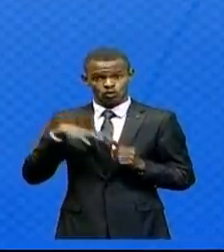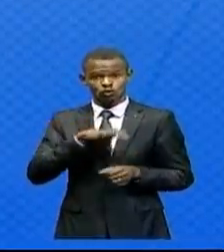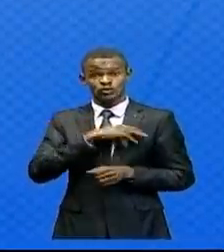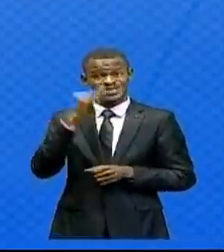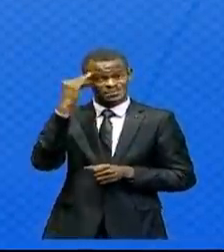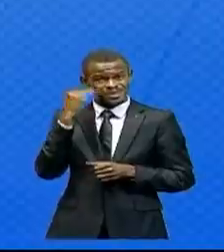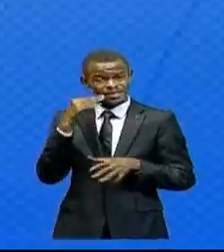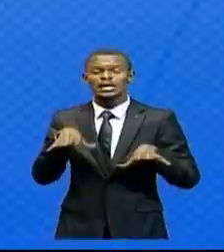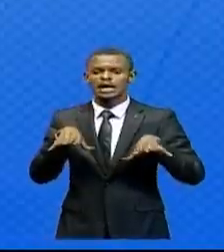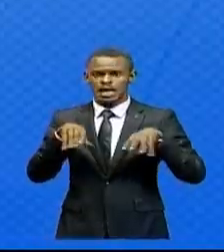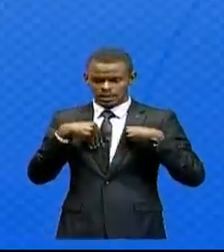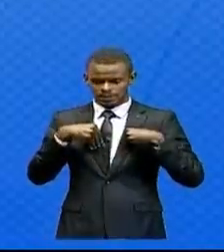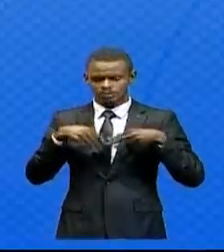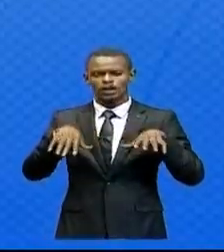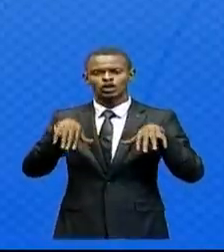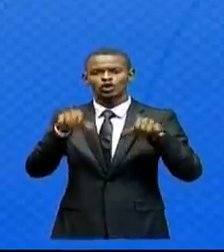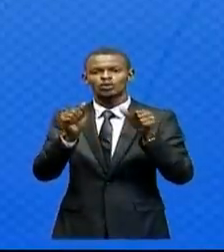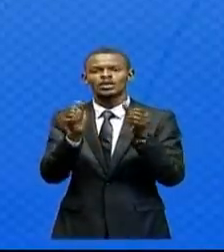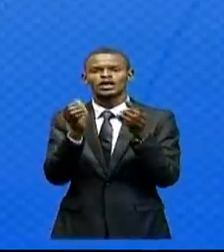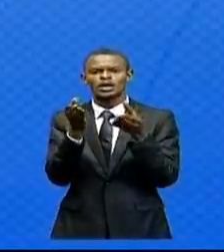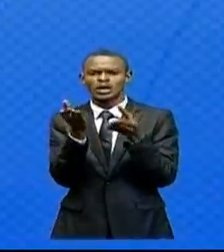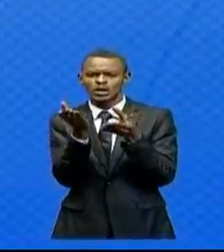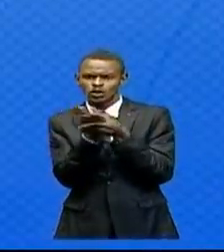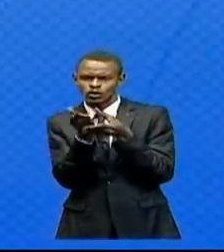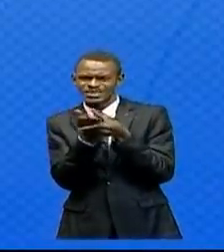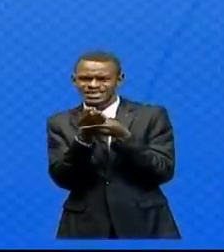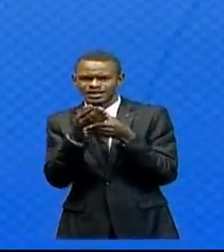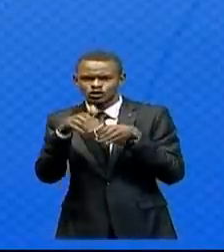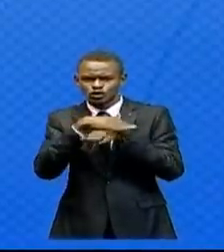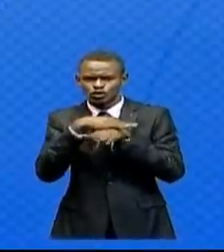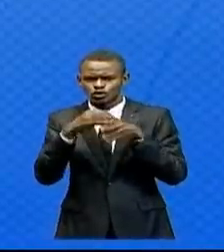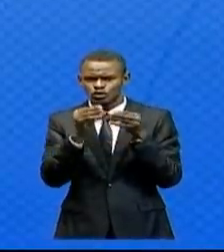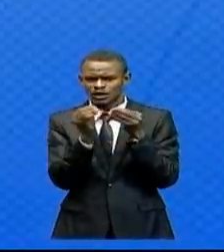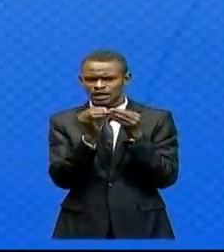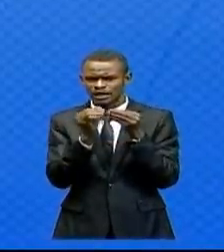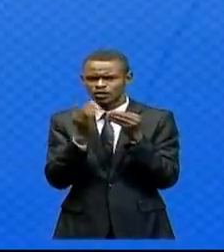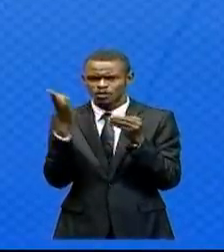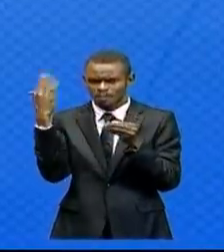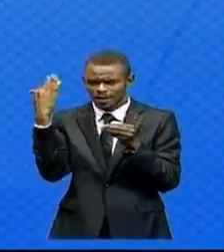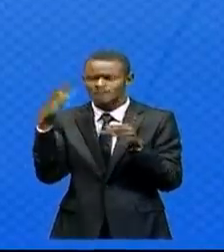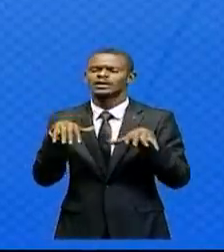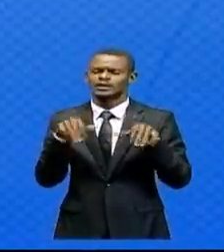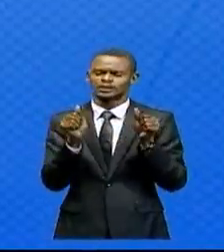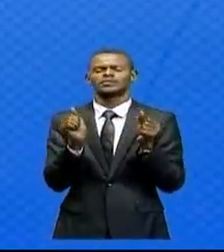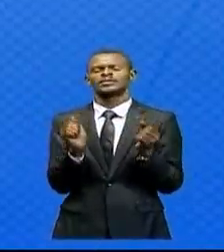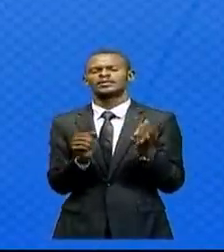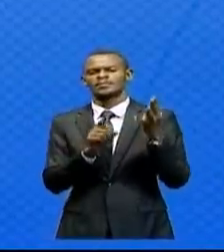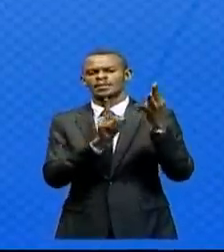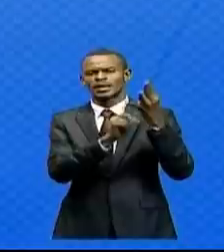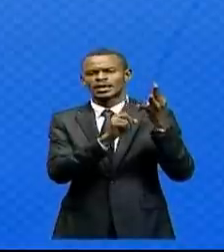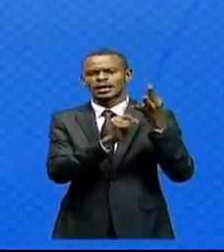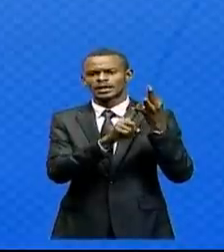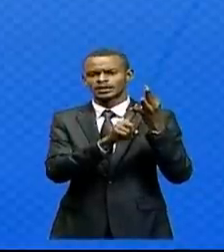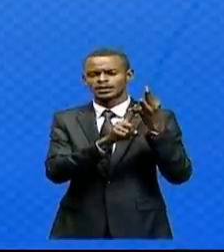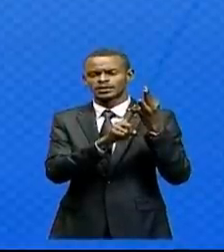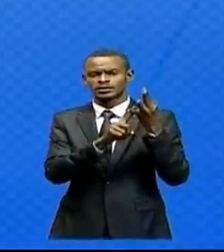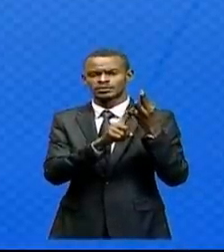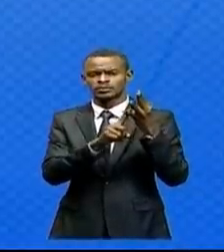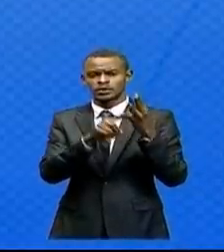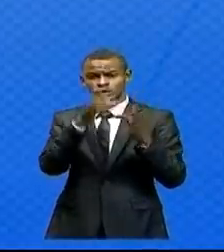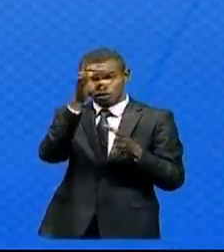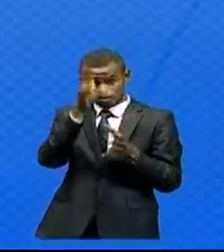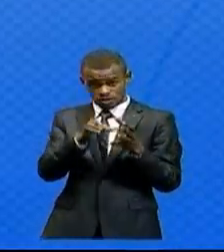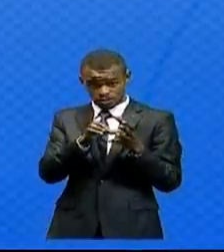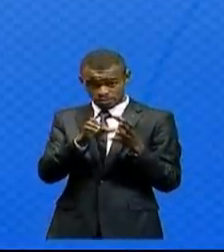27e réunion tenue le 5 novembre 2021. Au chapitre 4 du Conseil des ministres de ce